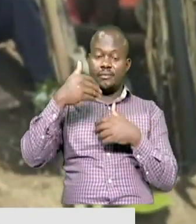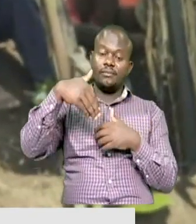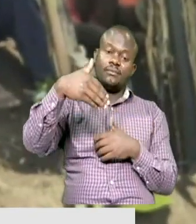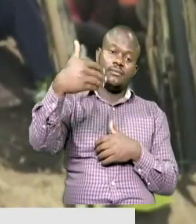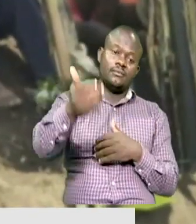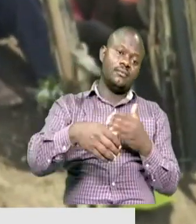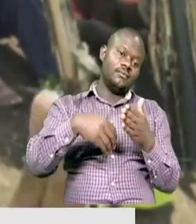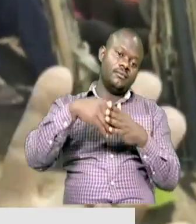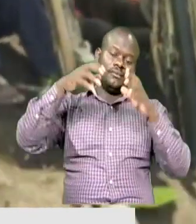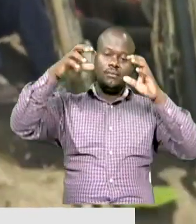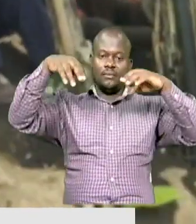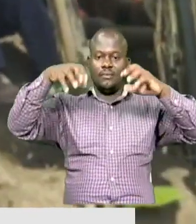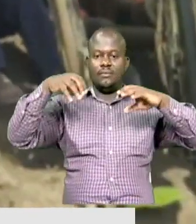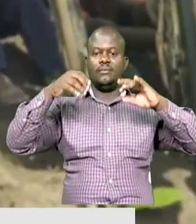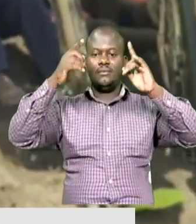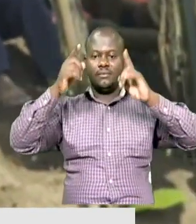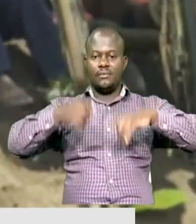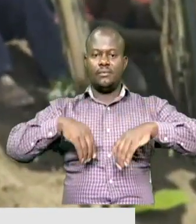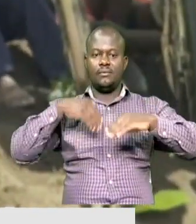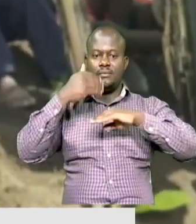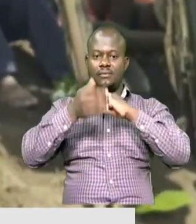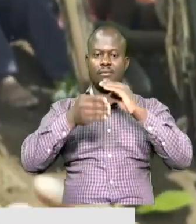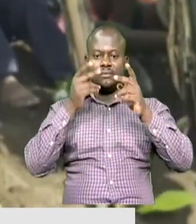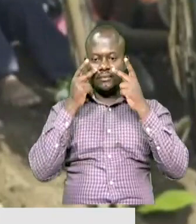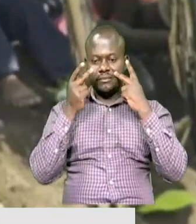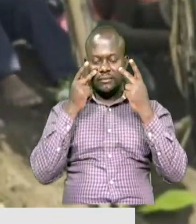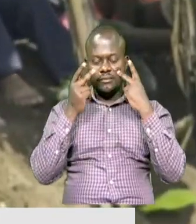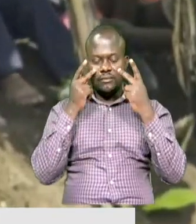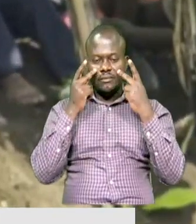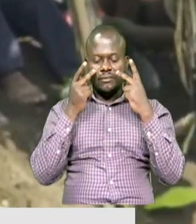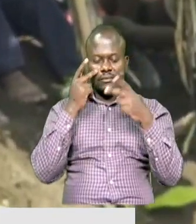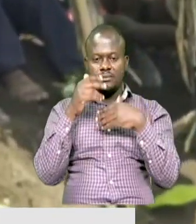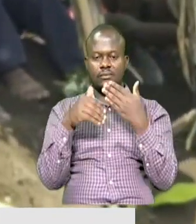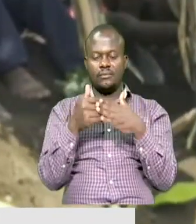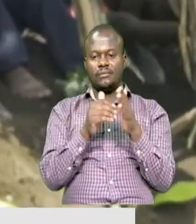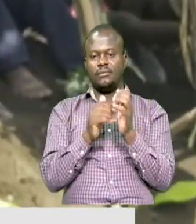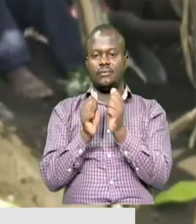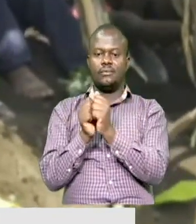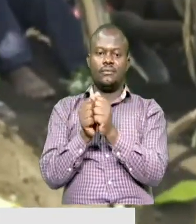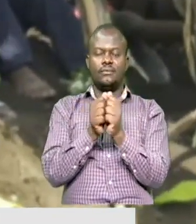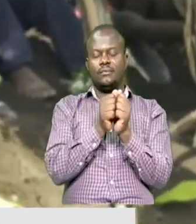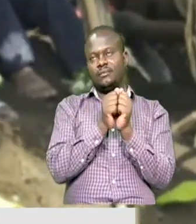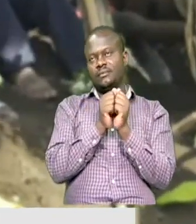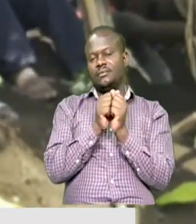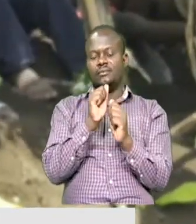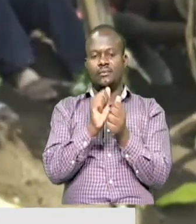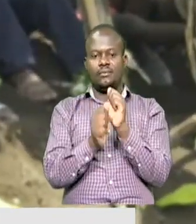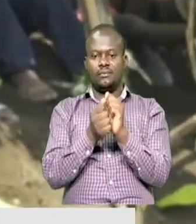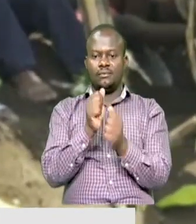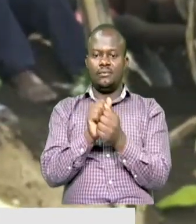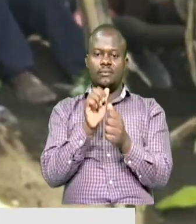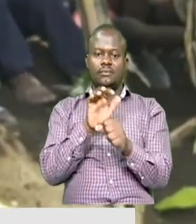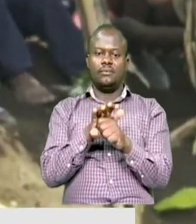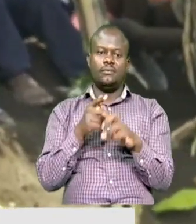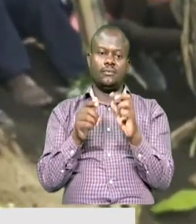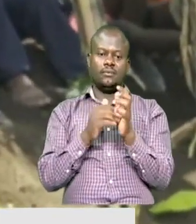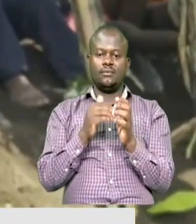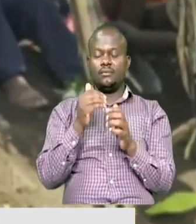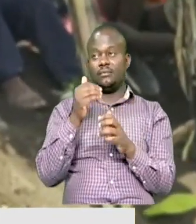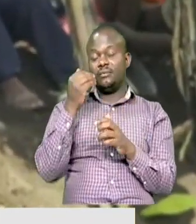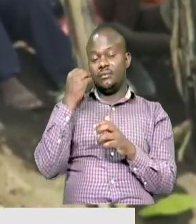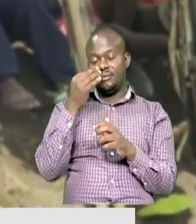imvura yazaga ugasanga umubiri kudusenyera cyane ariko ibingibi nibimara